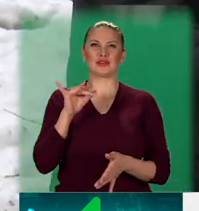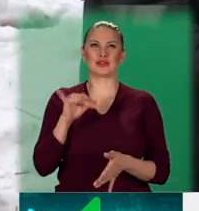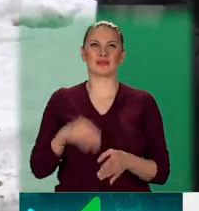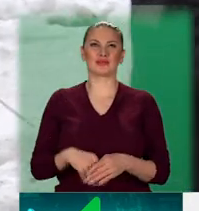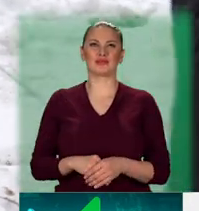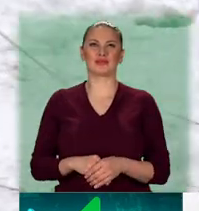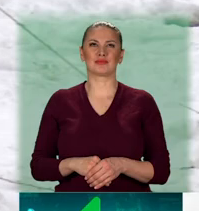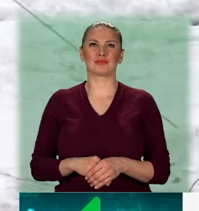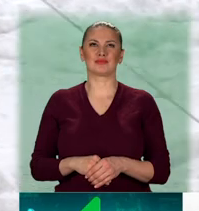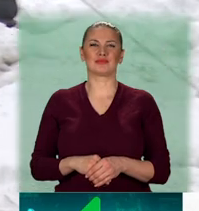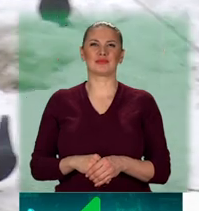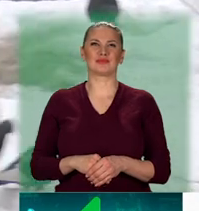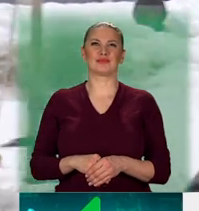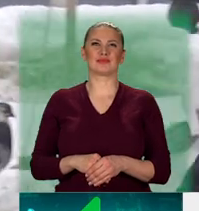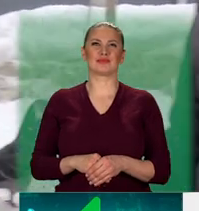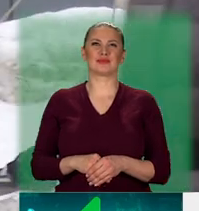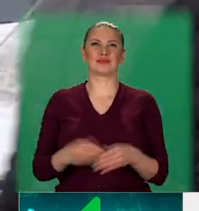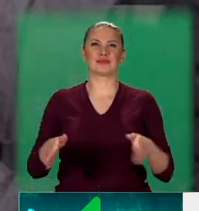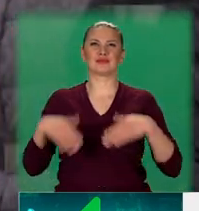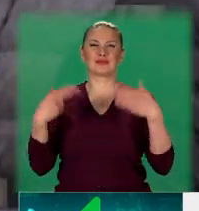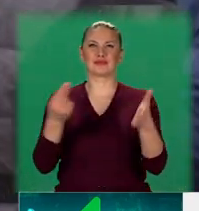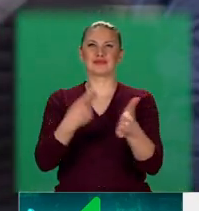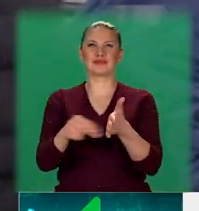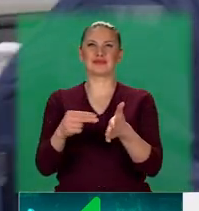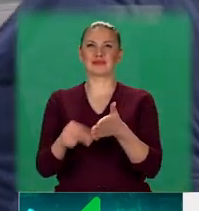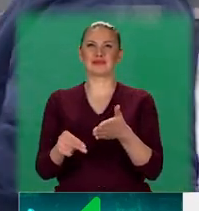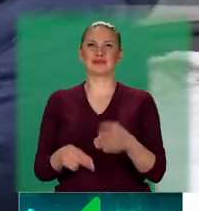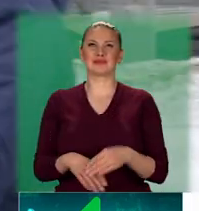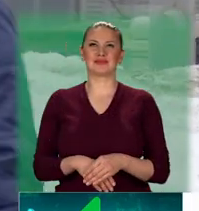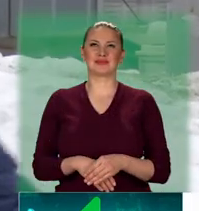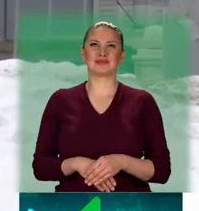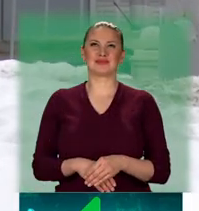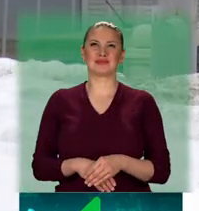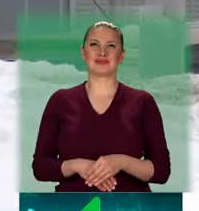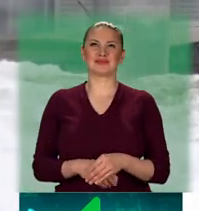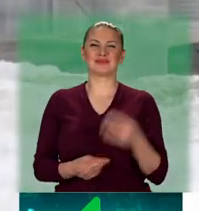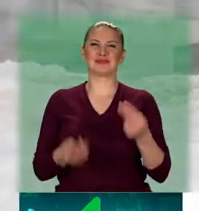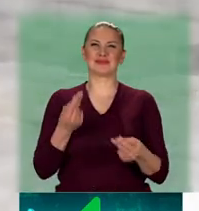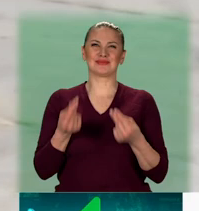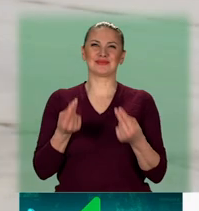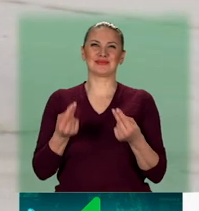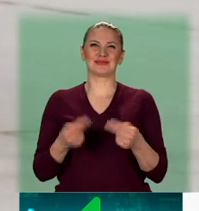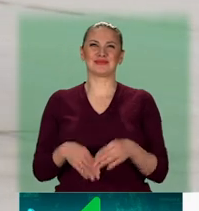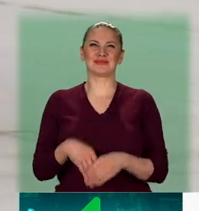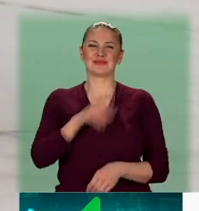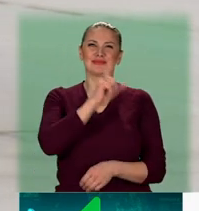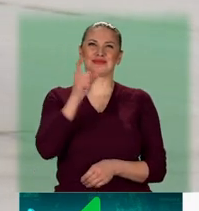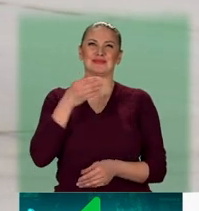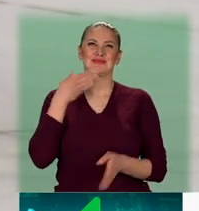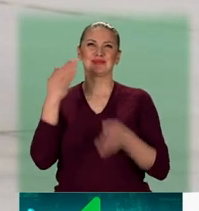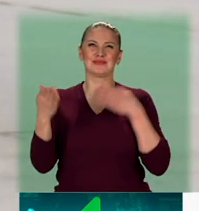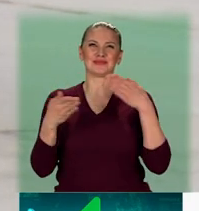Есть хороший товар кубанский. Нет, нет, нет. 50 рублей пакетик. Ну и ешь его, этот товар. Зря.